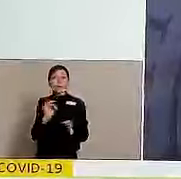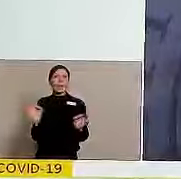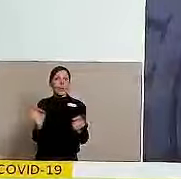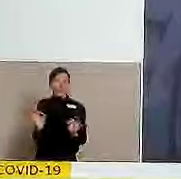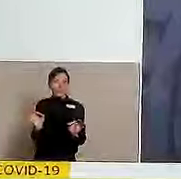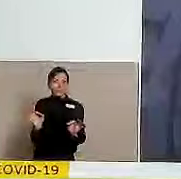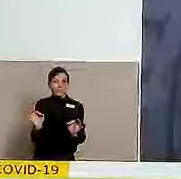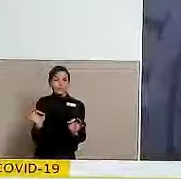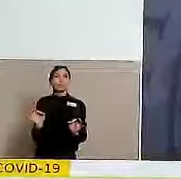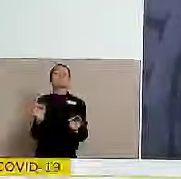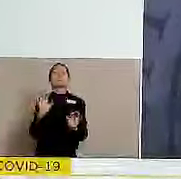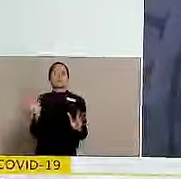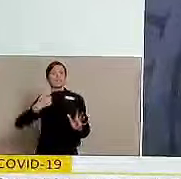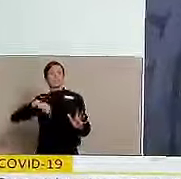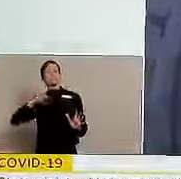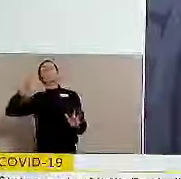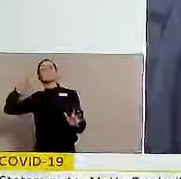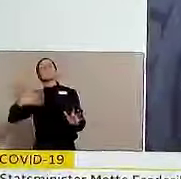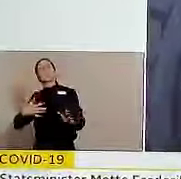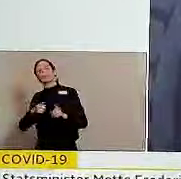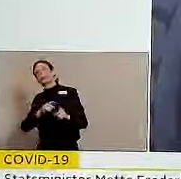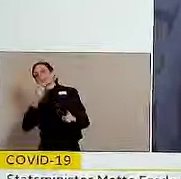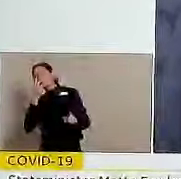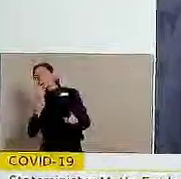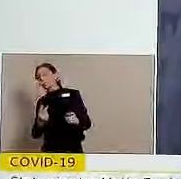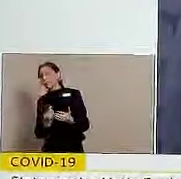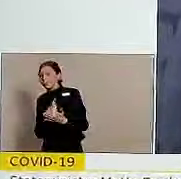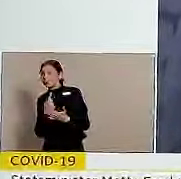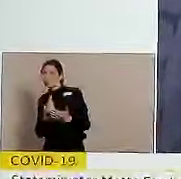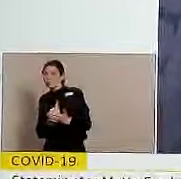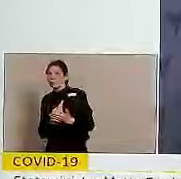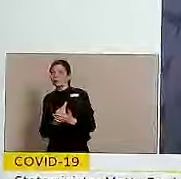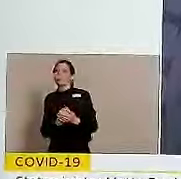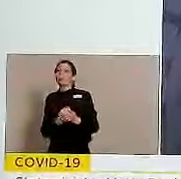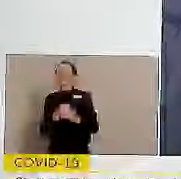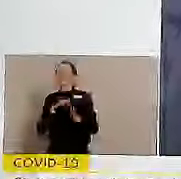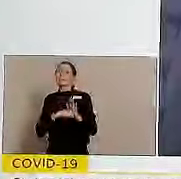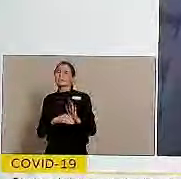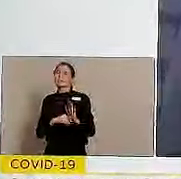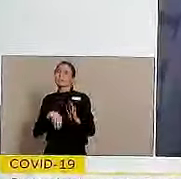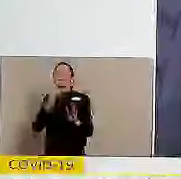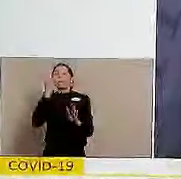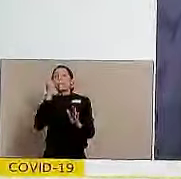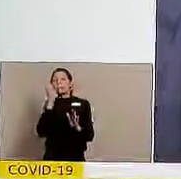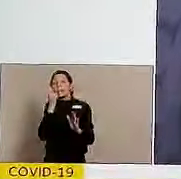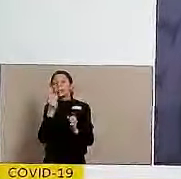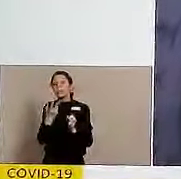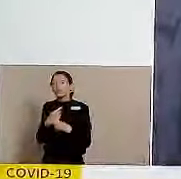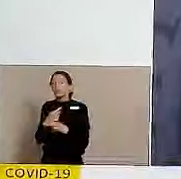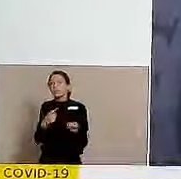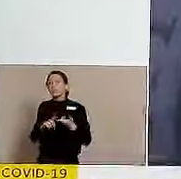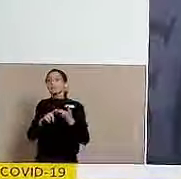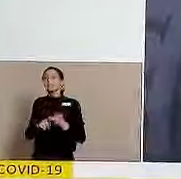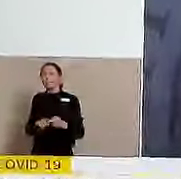Det være en prioritet for os at se på, om ikke det kan lade sig gøre at lempe restriktionerne for nogle af jer ved den